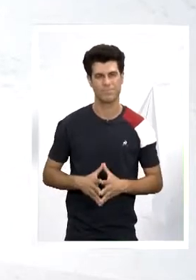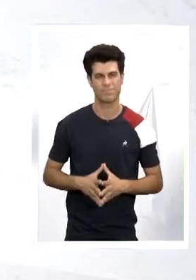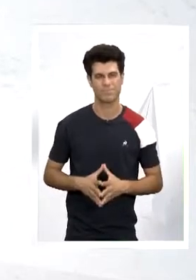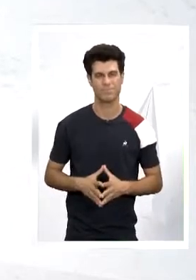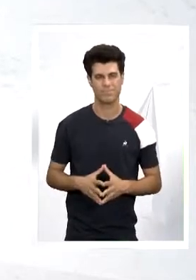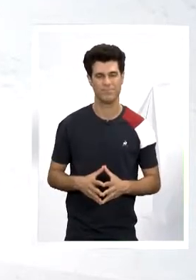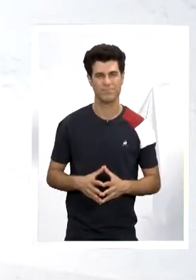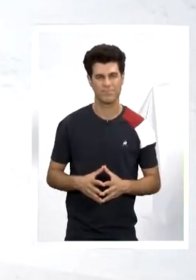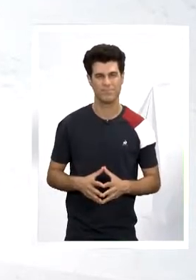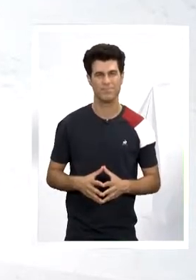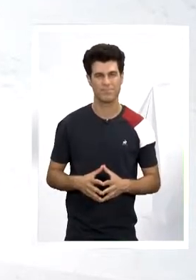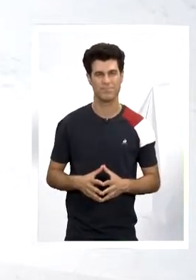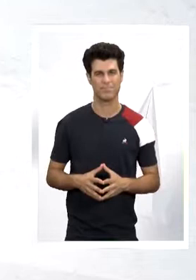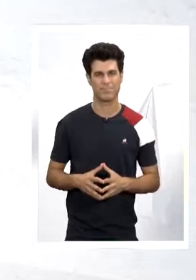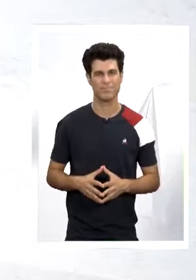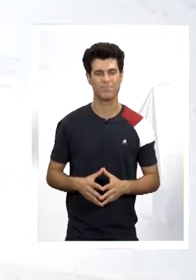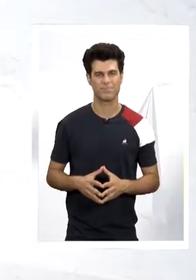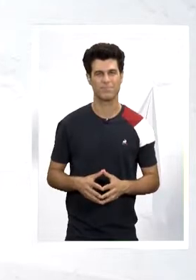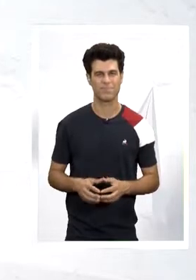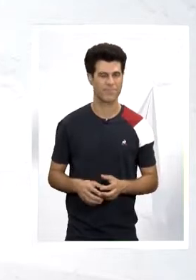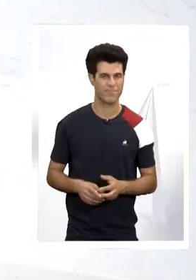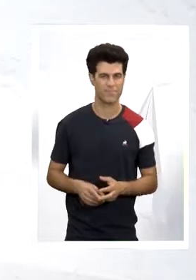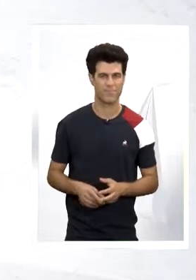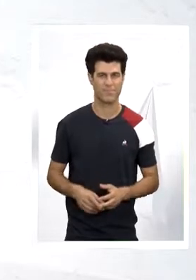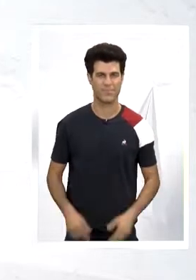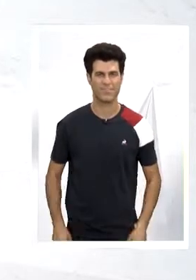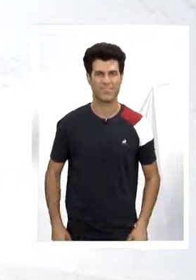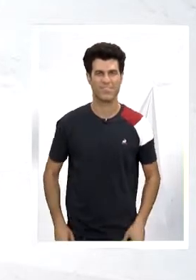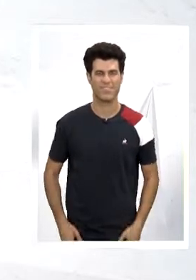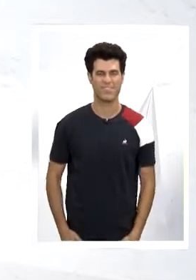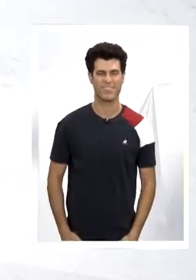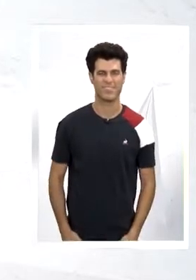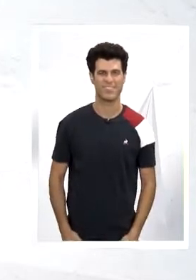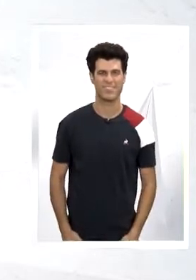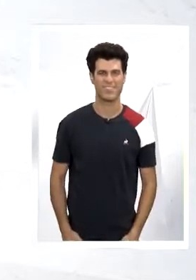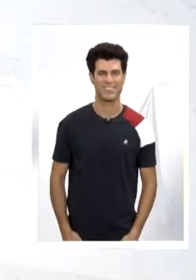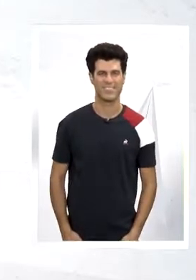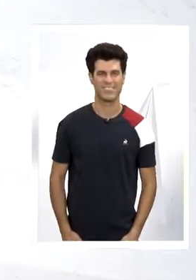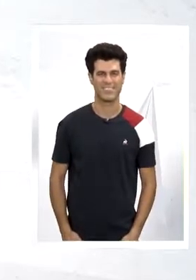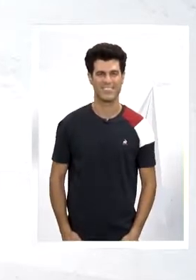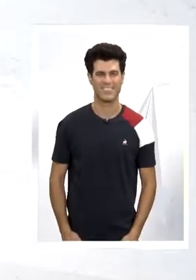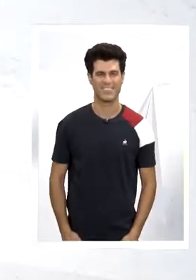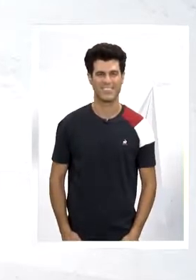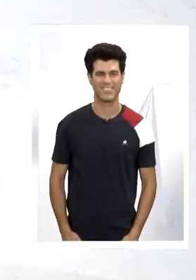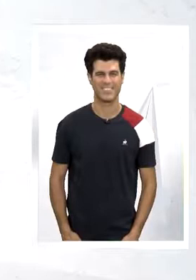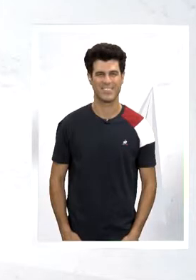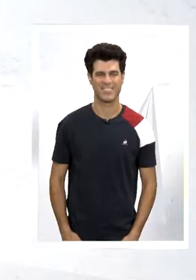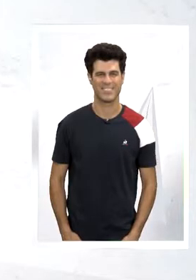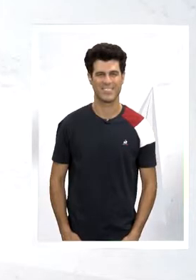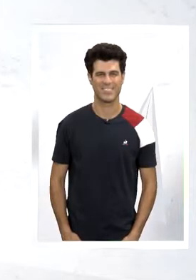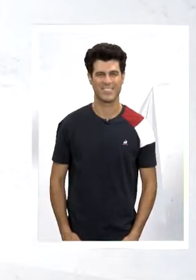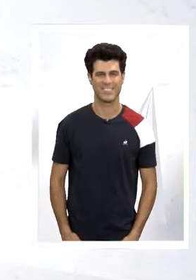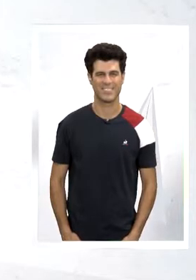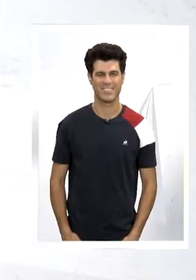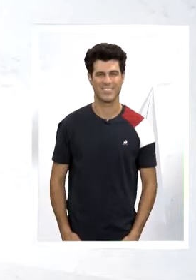אנחנו משתדלים לקחת גם את הנחתות הקטנות, לראות דרכים שטסו מפה ומשם,